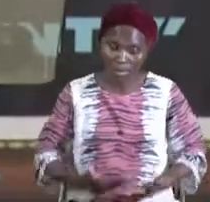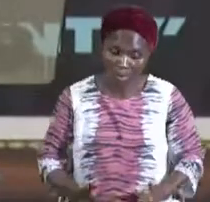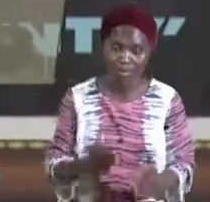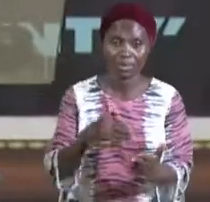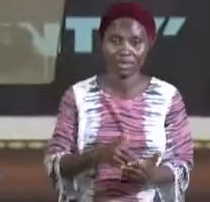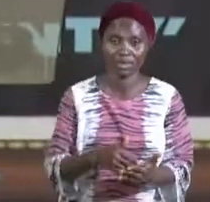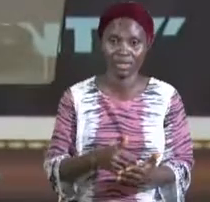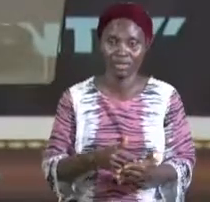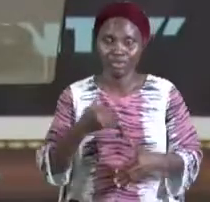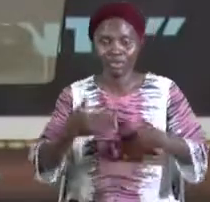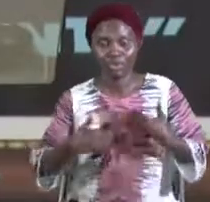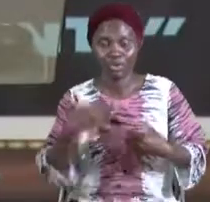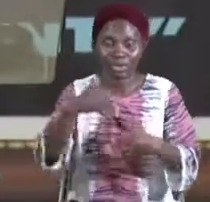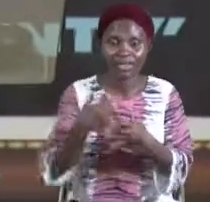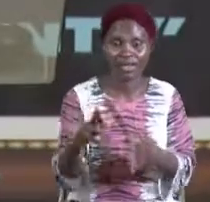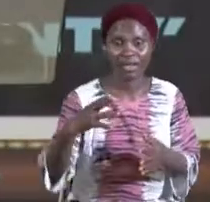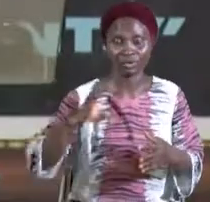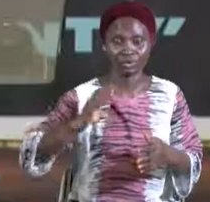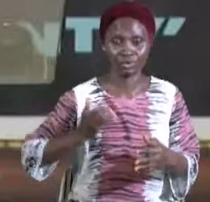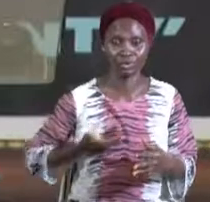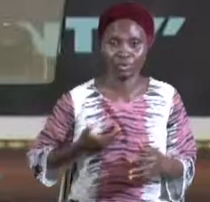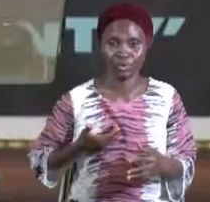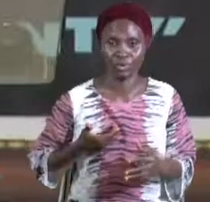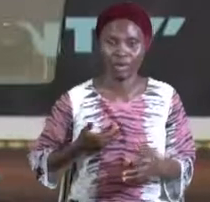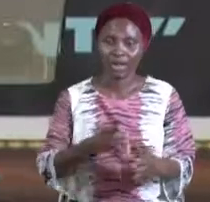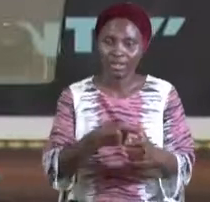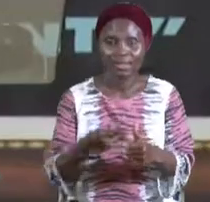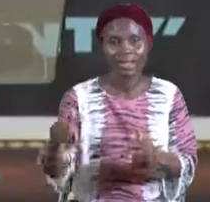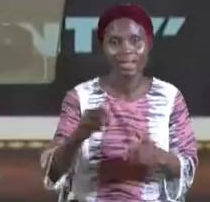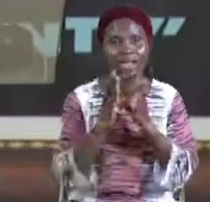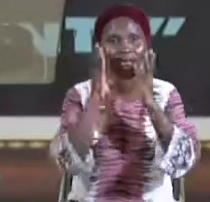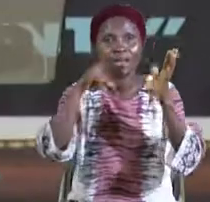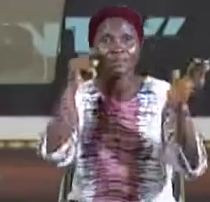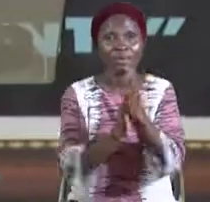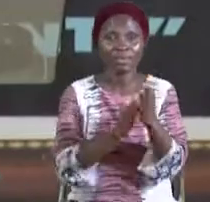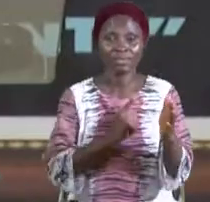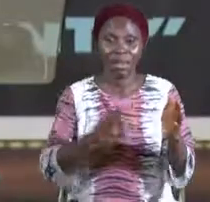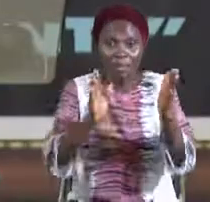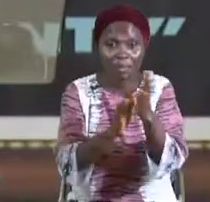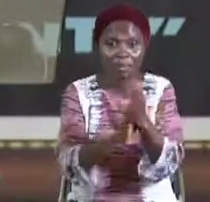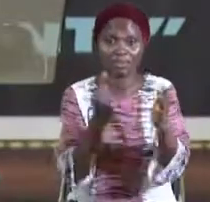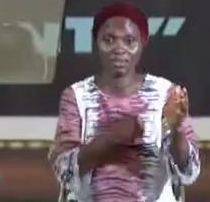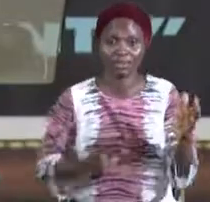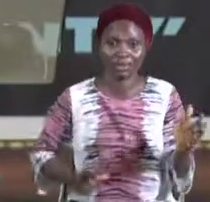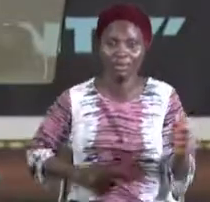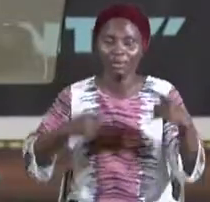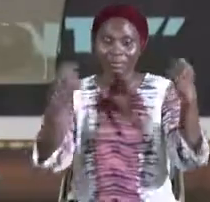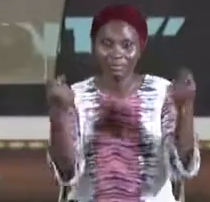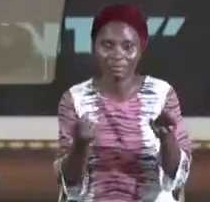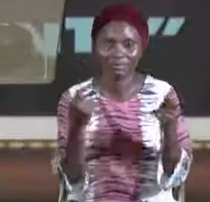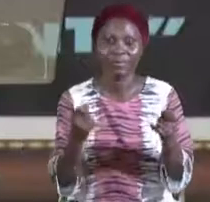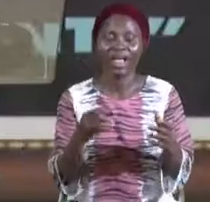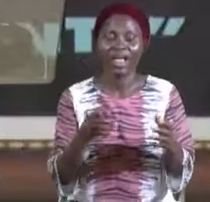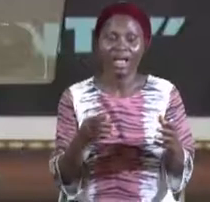leur cœur. Il y a la joie dans leur âme. Alors, ils disent, oh, gloire à Dieu. Je retourne d'où je suis venu parce